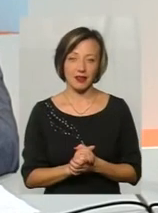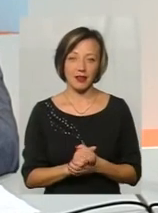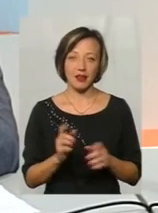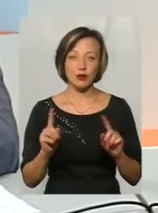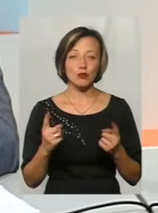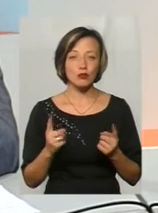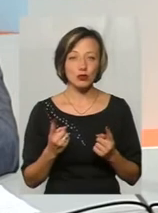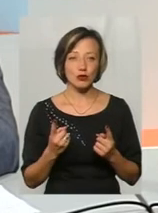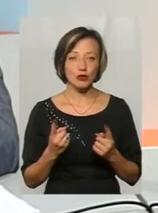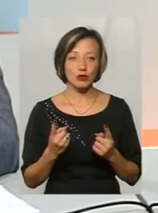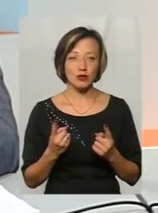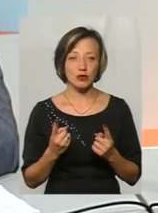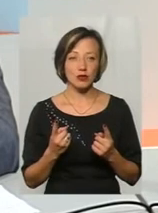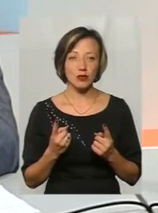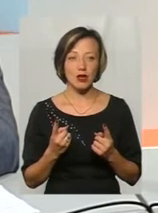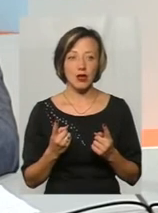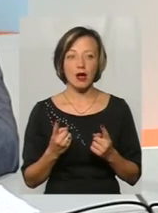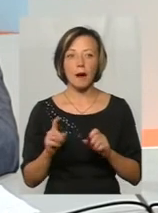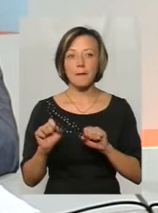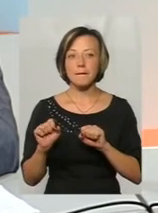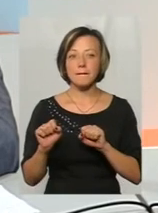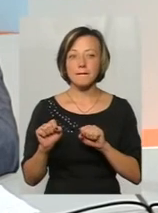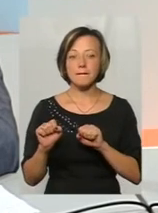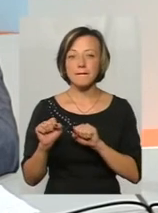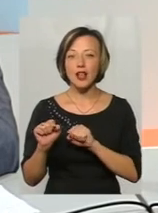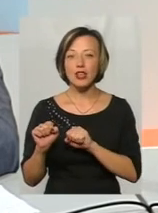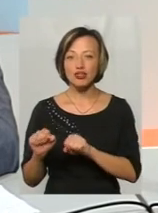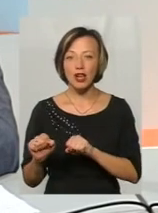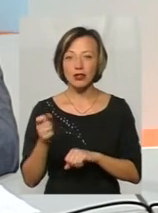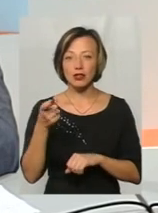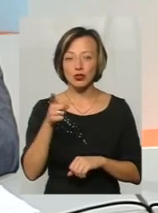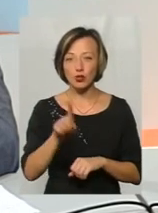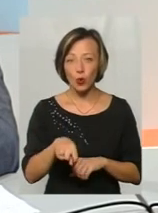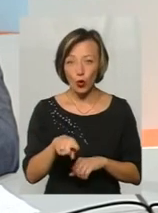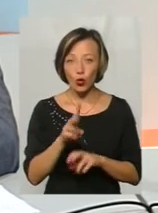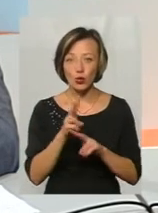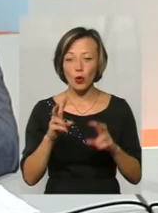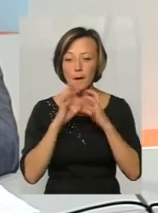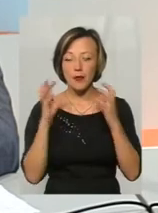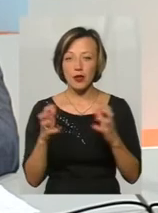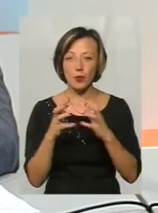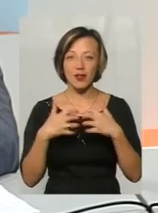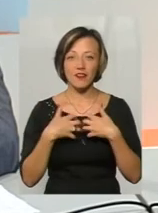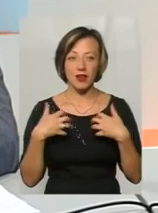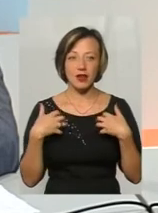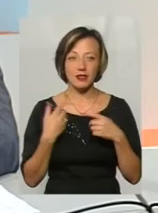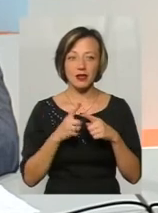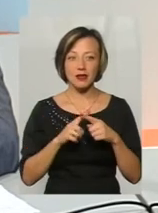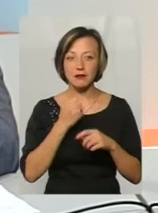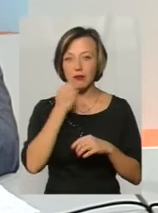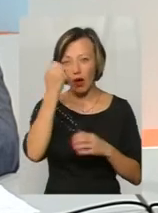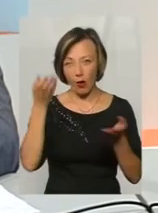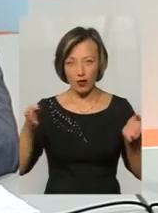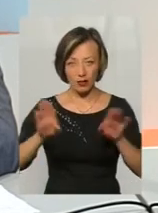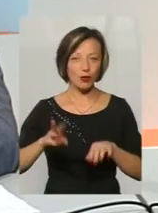що блажен той, хто милує тварин. Блажен – це значить з благодаттю